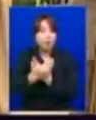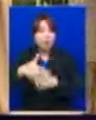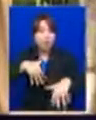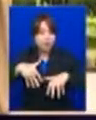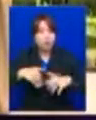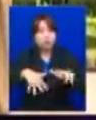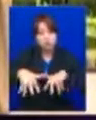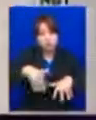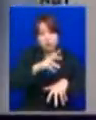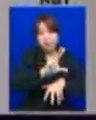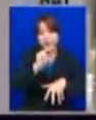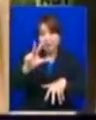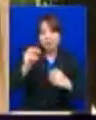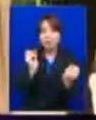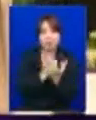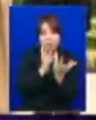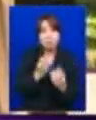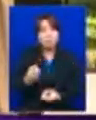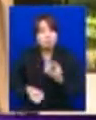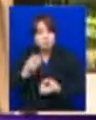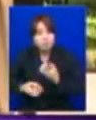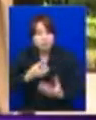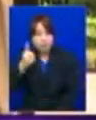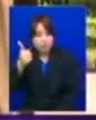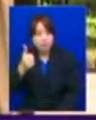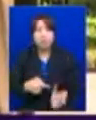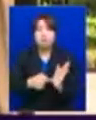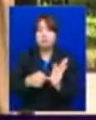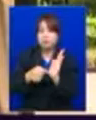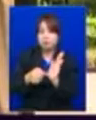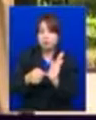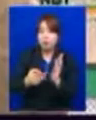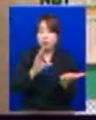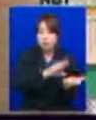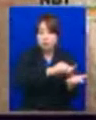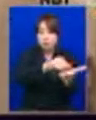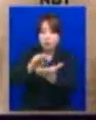ใน33ชุมชนที่ได้รับผลกระทบได้แสดงความคิดเห็นและข้อเสนอแนะรวบรว